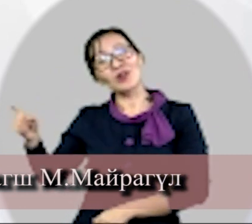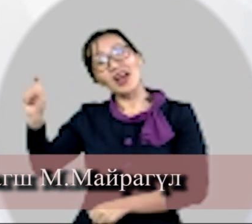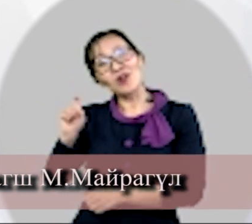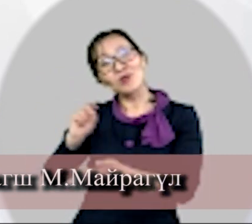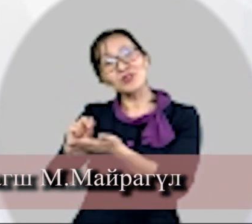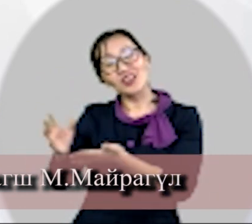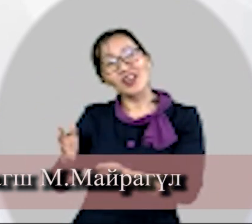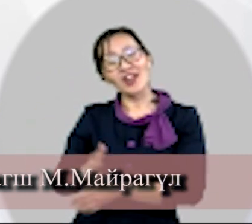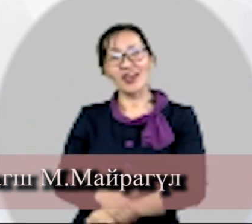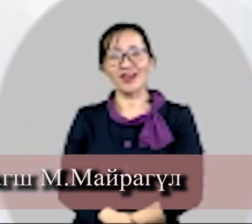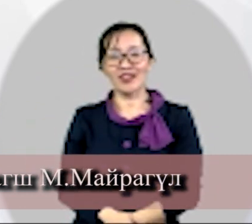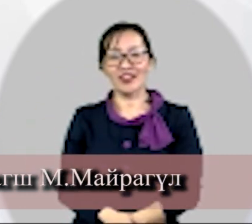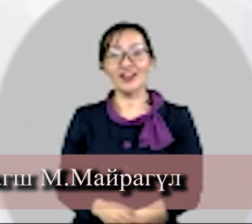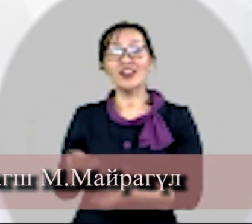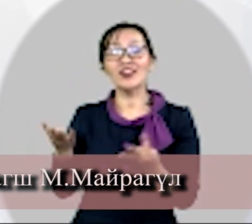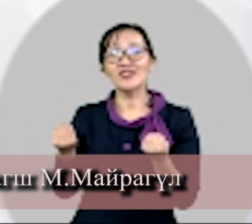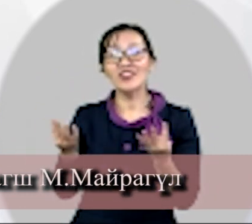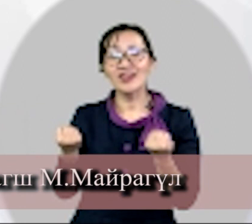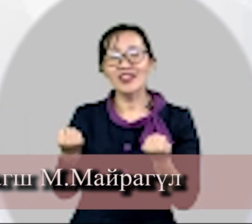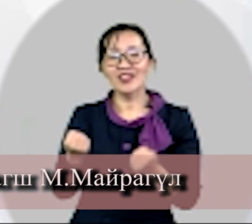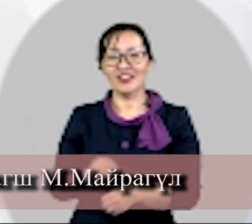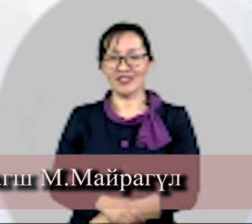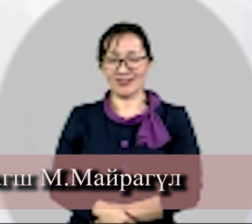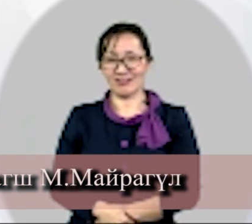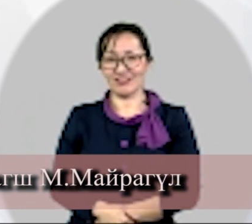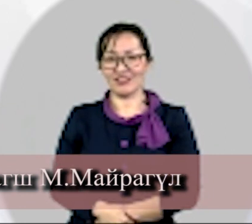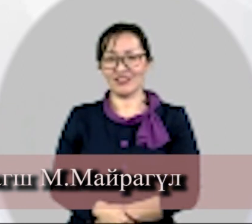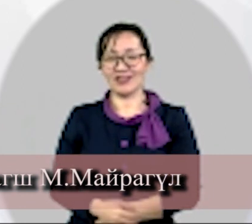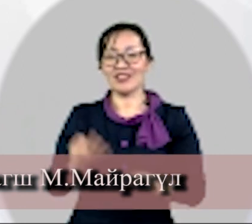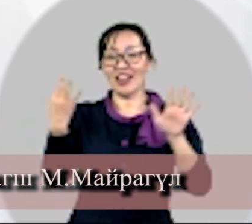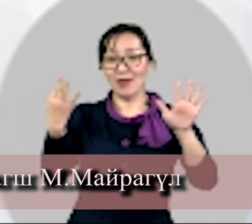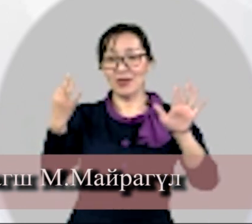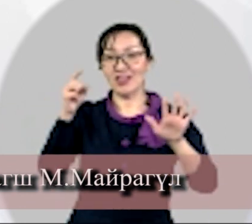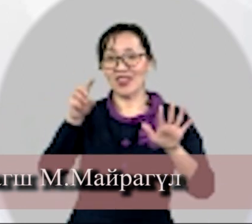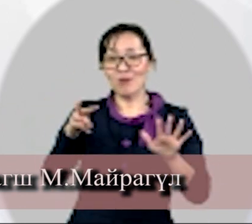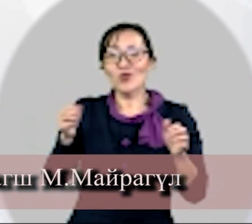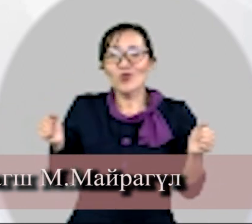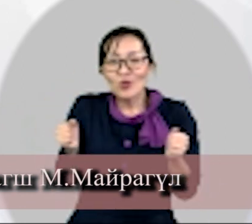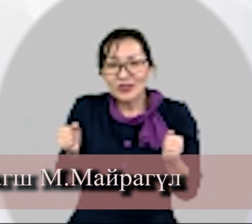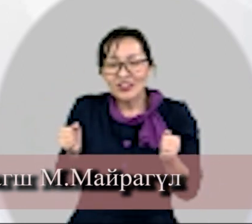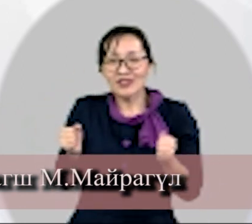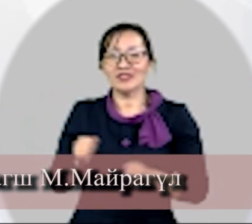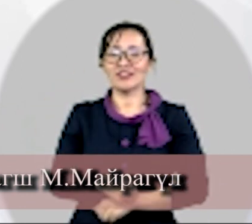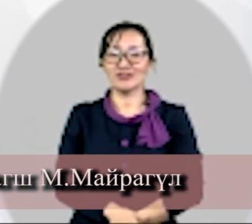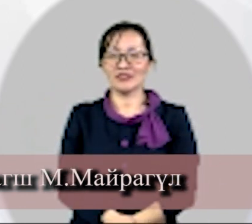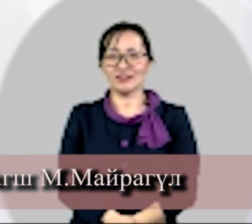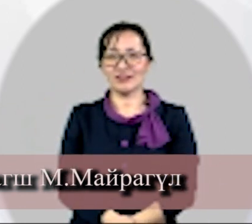20 градус жылы. Жылы ауа райын, суық ауа райын мен салыстырғанда қалай белгілесек?